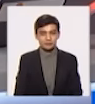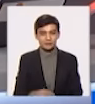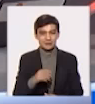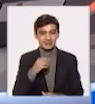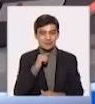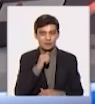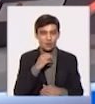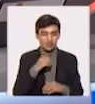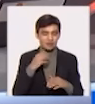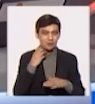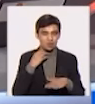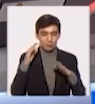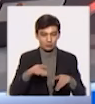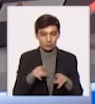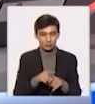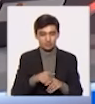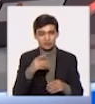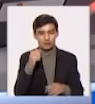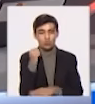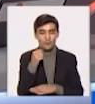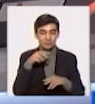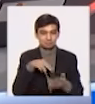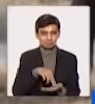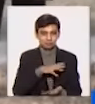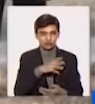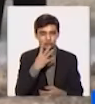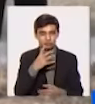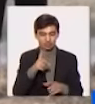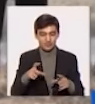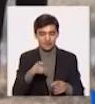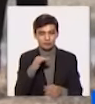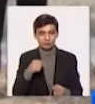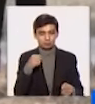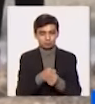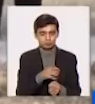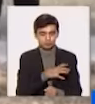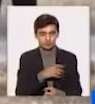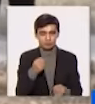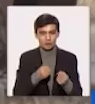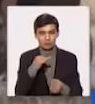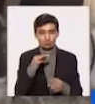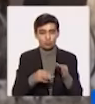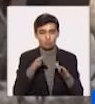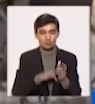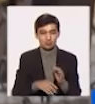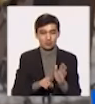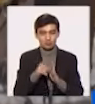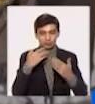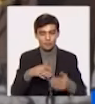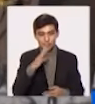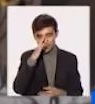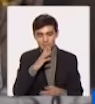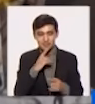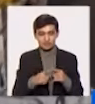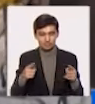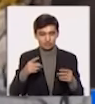Қызылордада аялдамада тұрған адамдарды қағып, үш бірдей оқушы қайтыс болған жол көлік оқиғасына қатысты сот ісі басталды. Сұмдық апат осыдан 5 ай бұрын болған